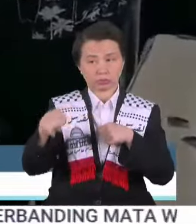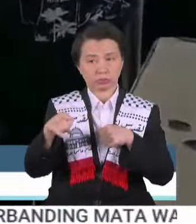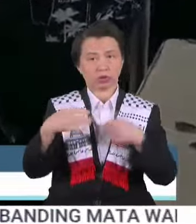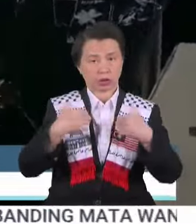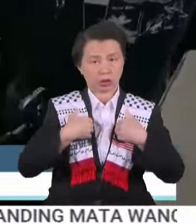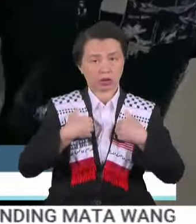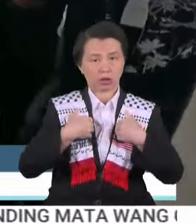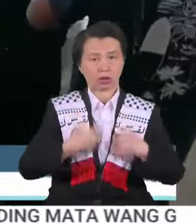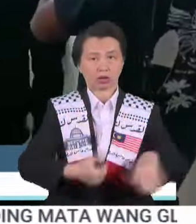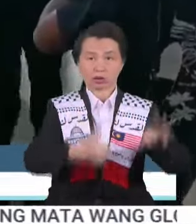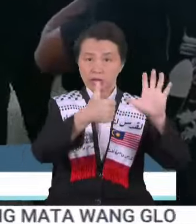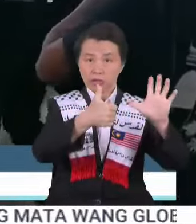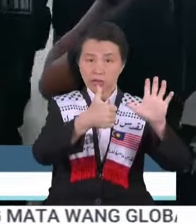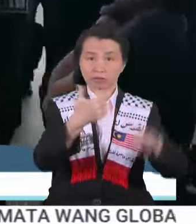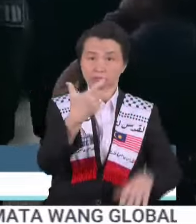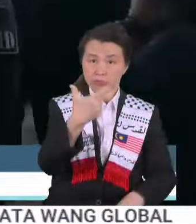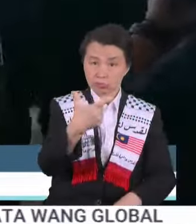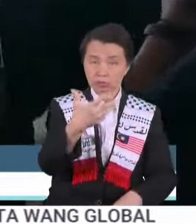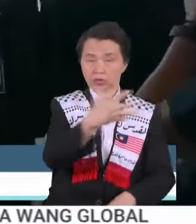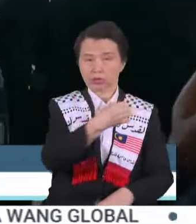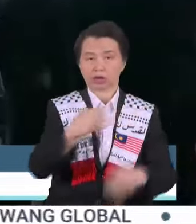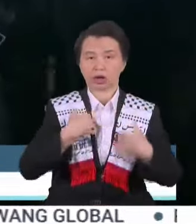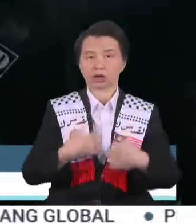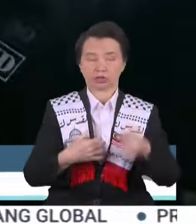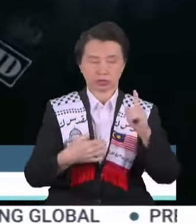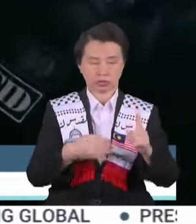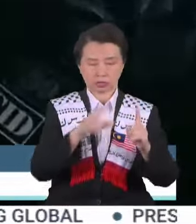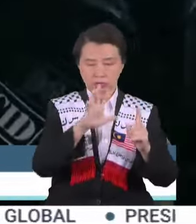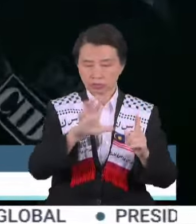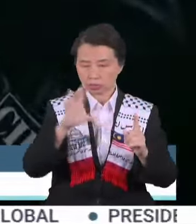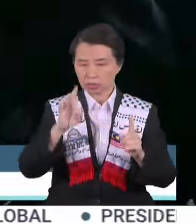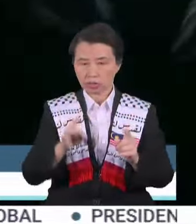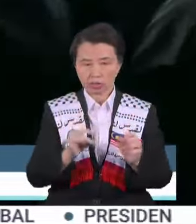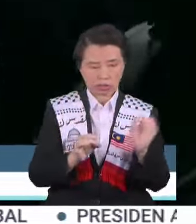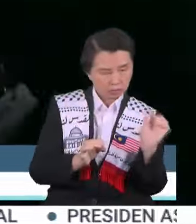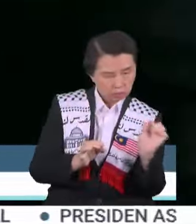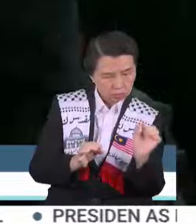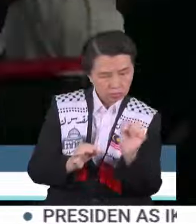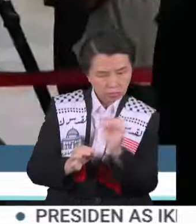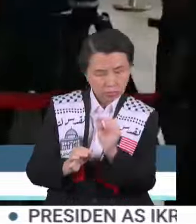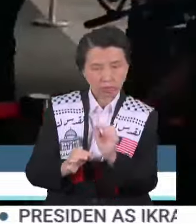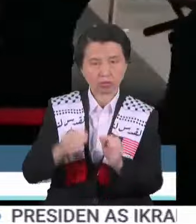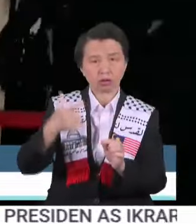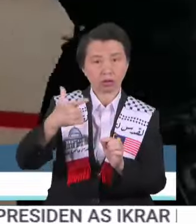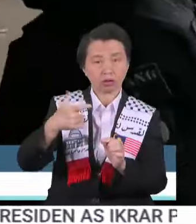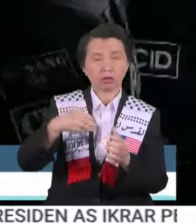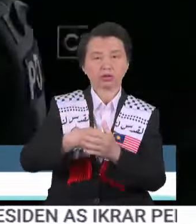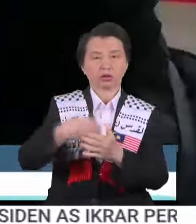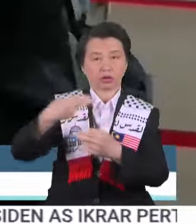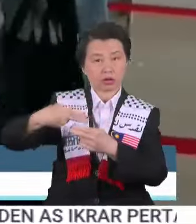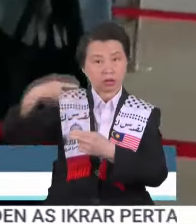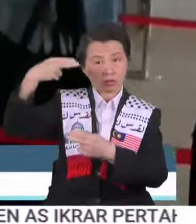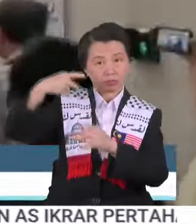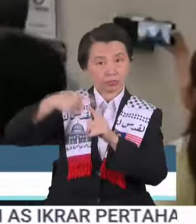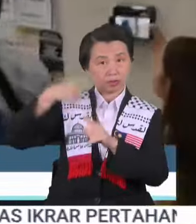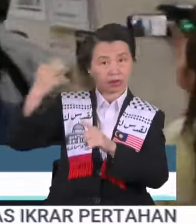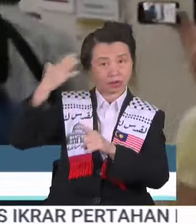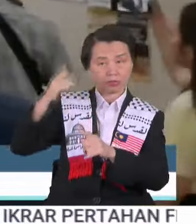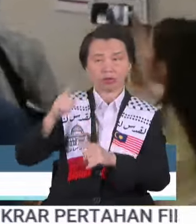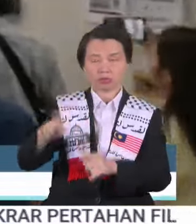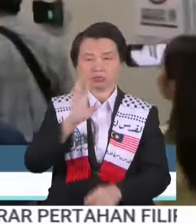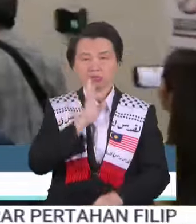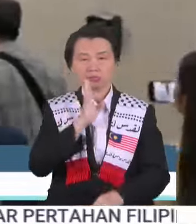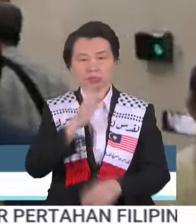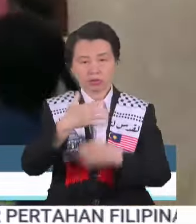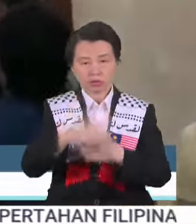memperdagangkan 6 senjata api dan memiliki 158 butir peluru di sebuah hotel bulan lepas. Pengakuan itu dibuat